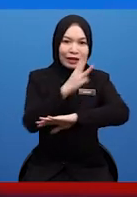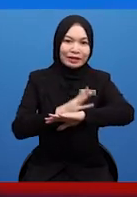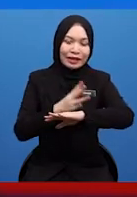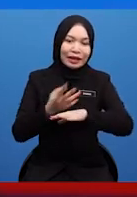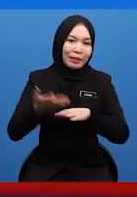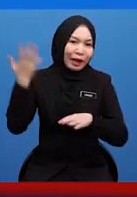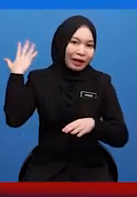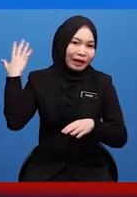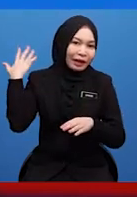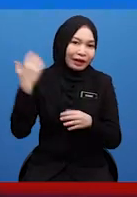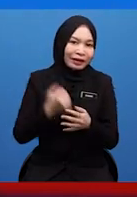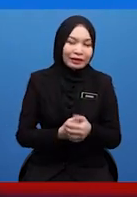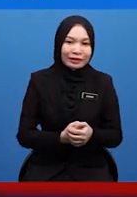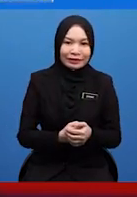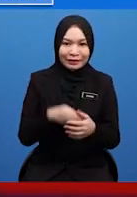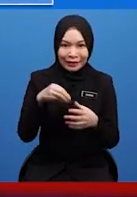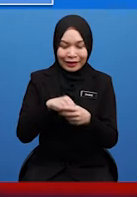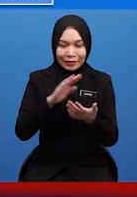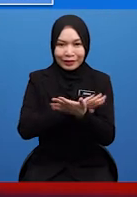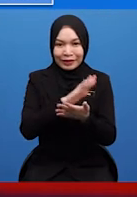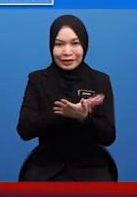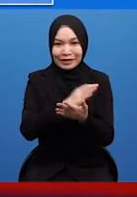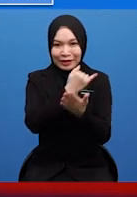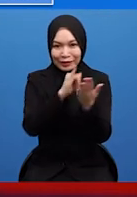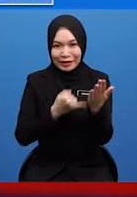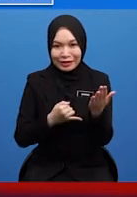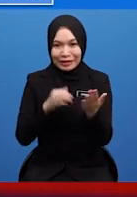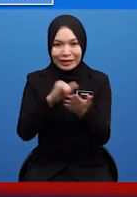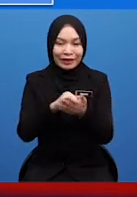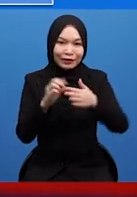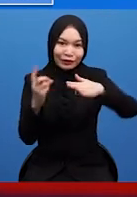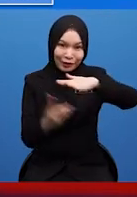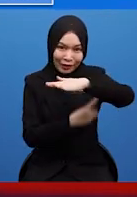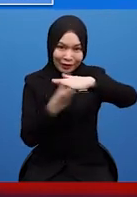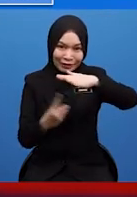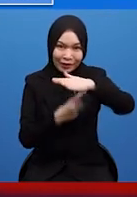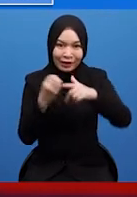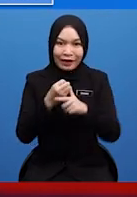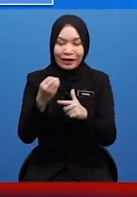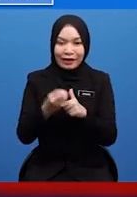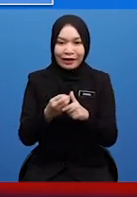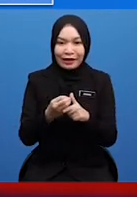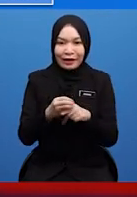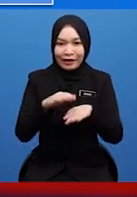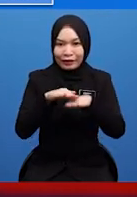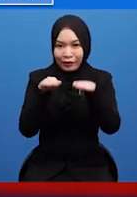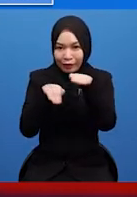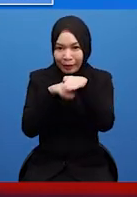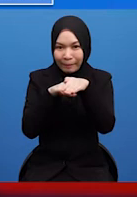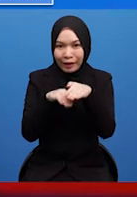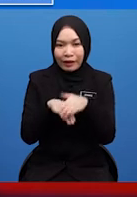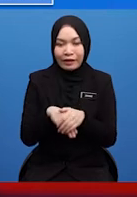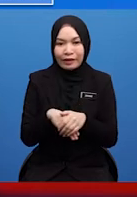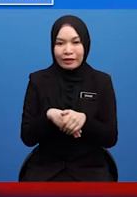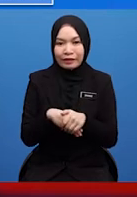ditentukan kedudukannya dalam kertas lukisan, iaitu dasar atau tapak objek mesti diletak di